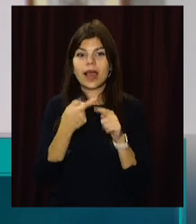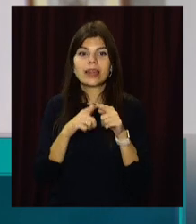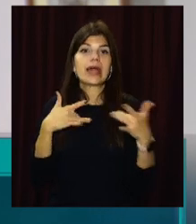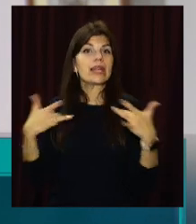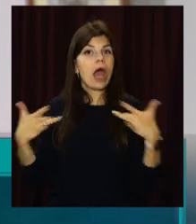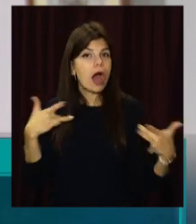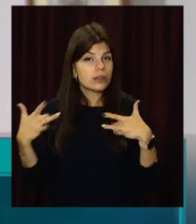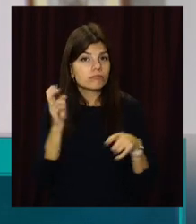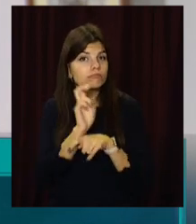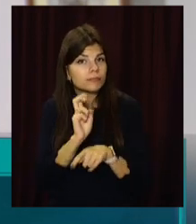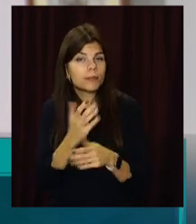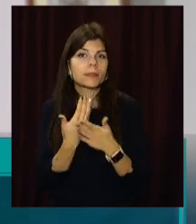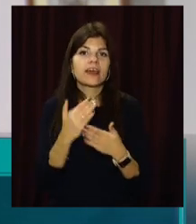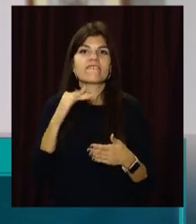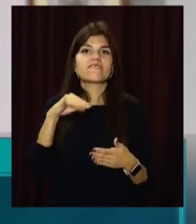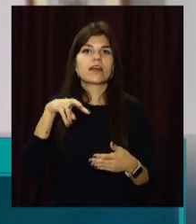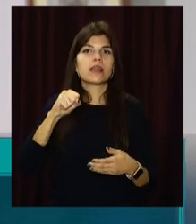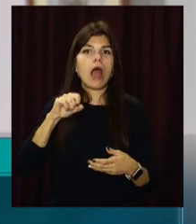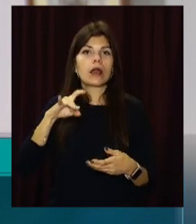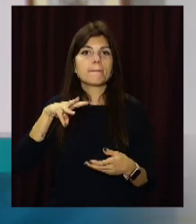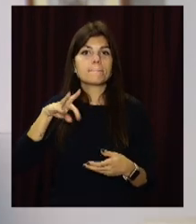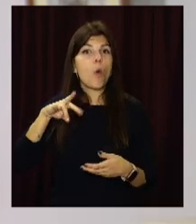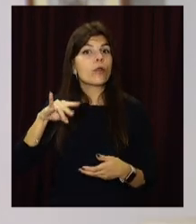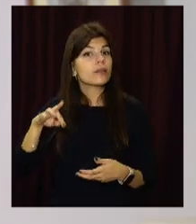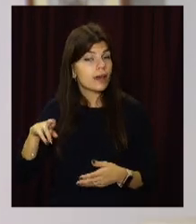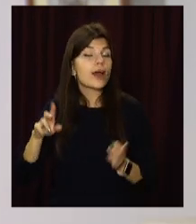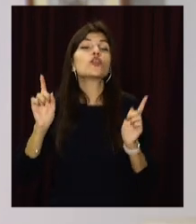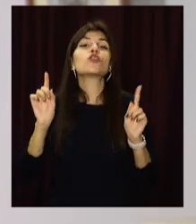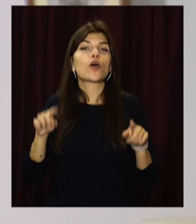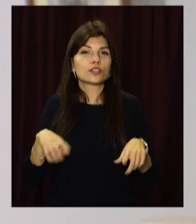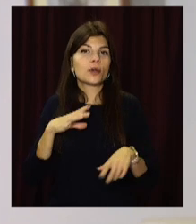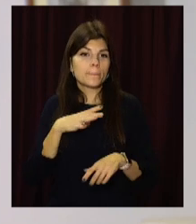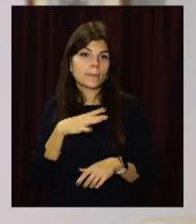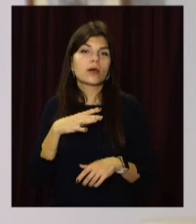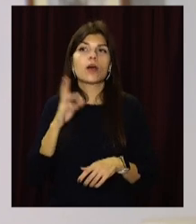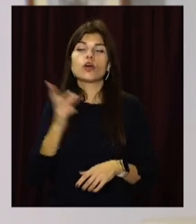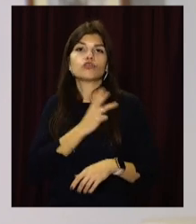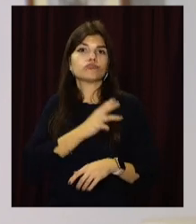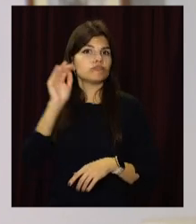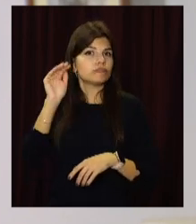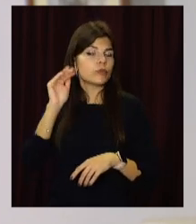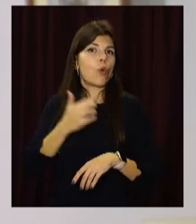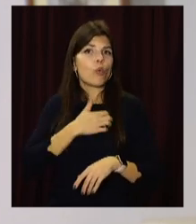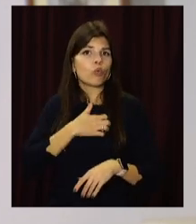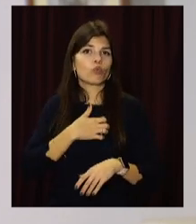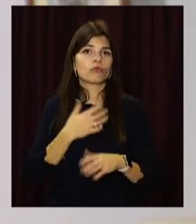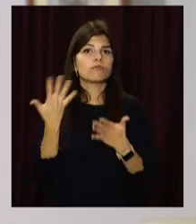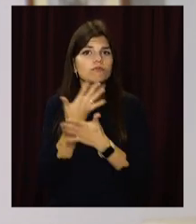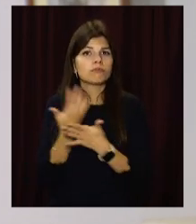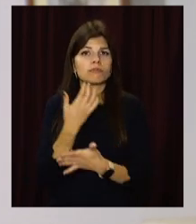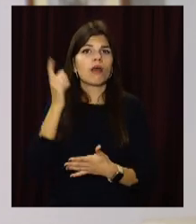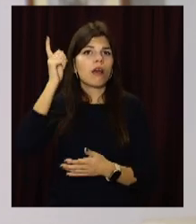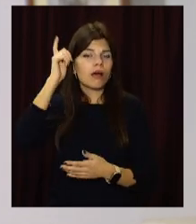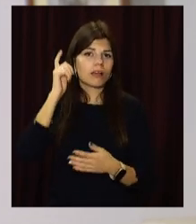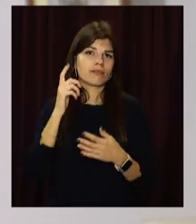в театри чи філармонії тощо. Але також були запити щодо саме переглядів таких